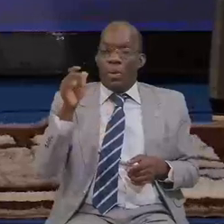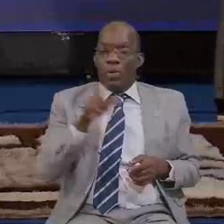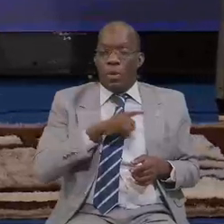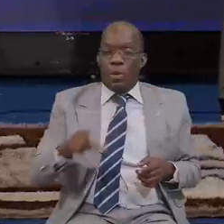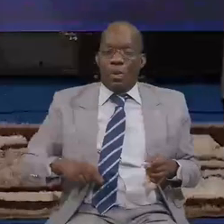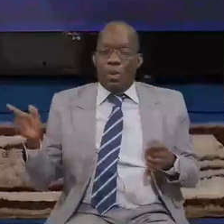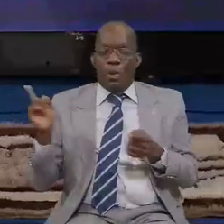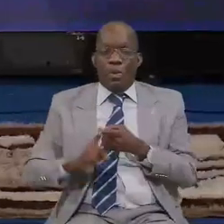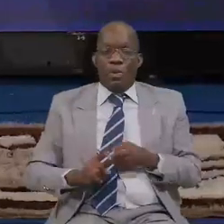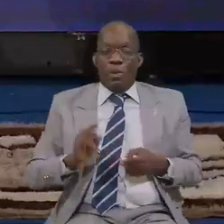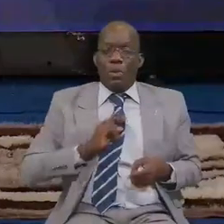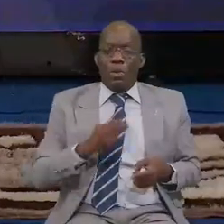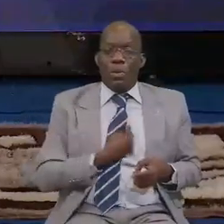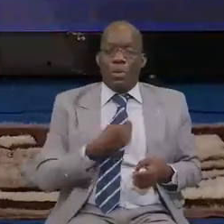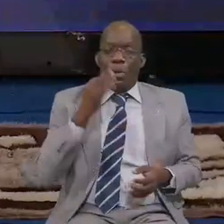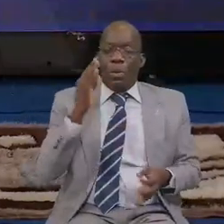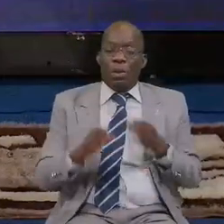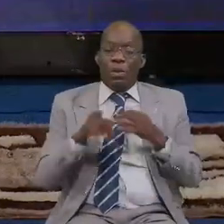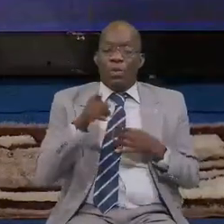Même si vous étiez paralytique avant.